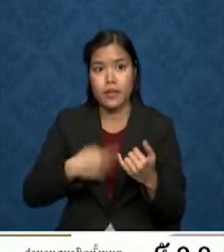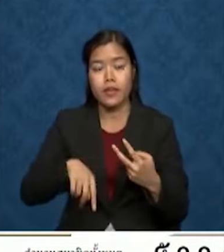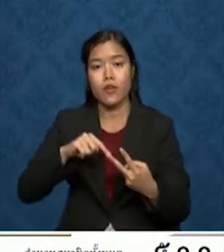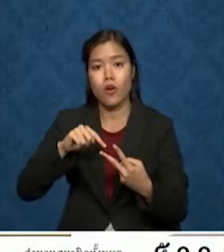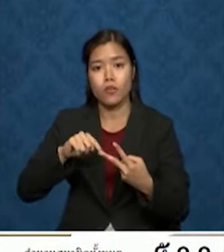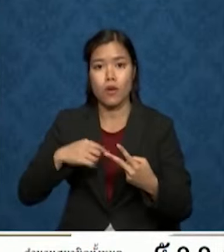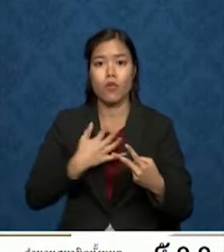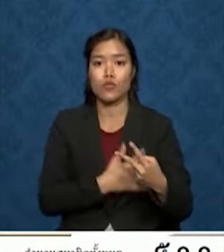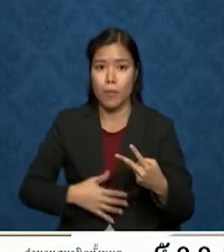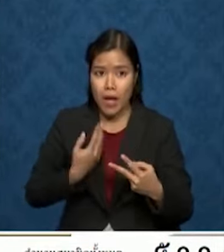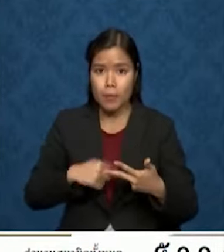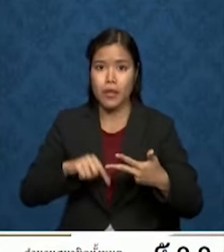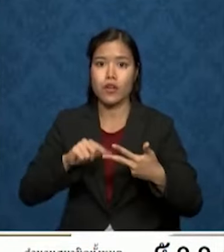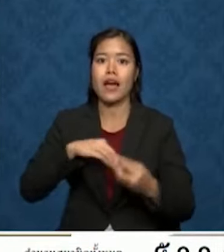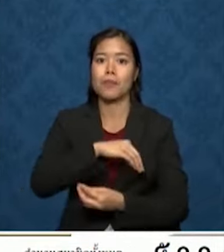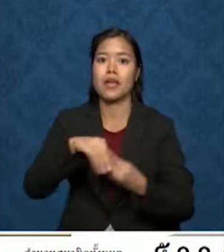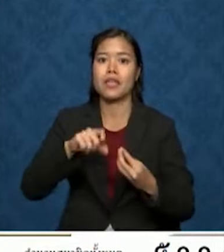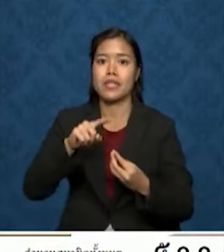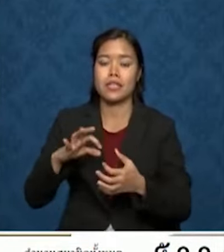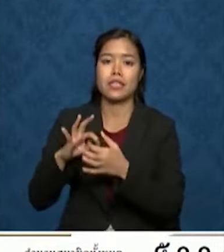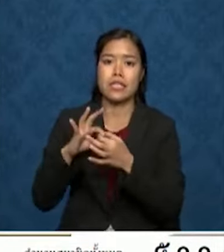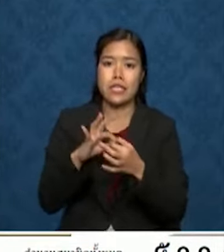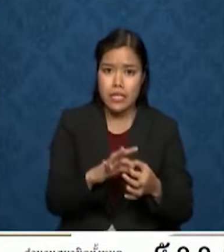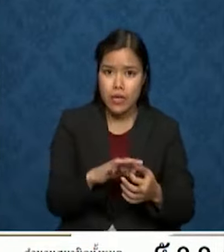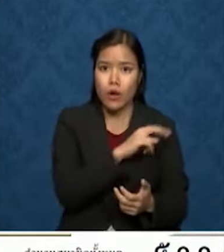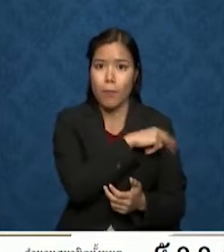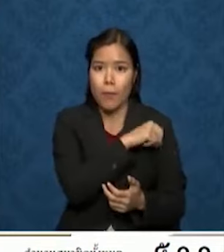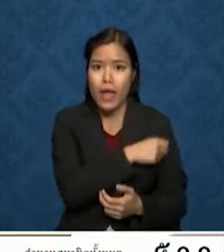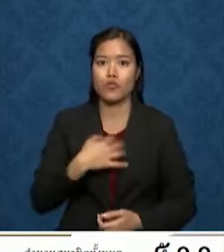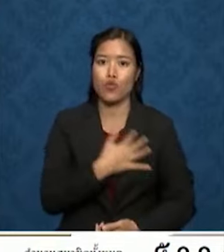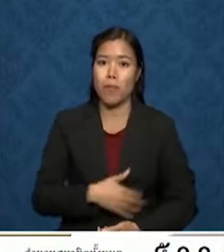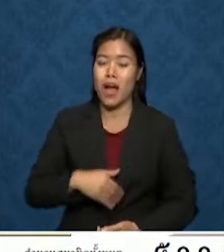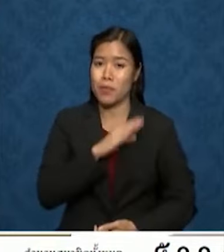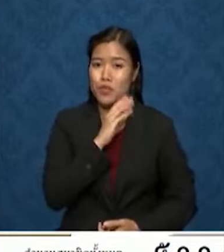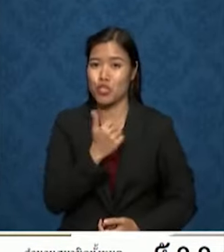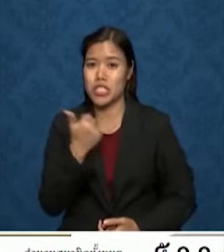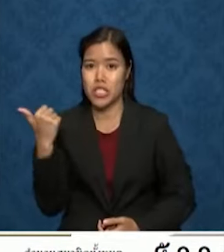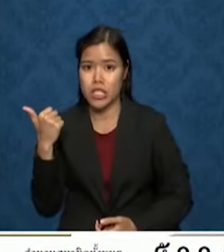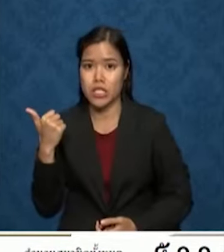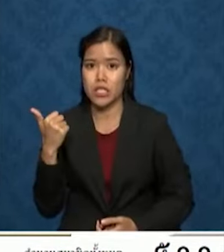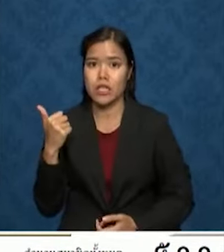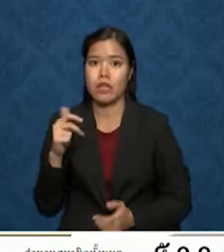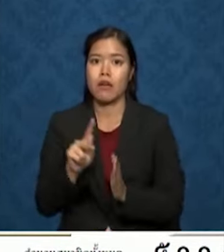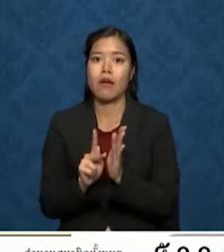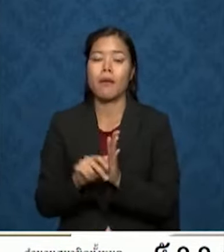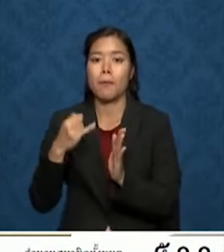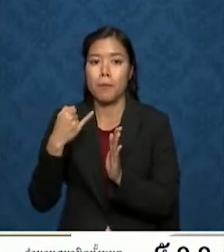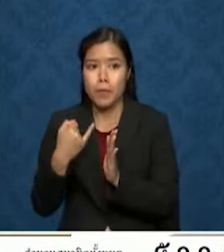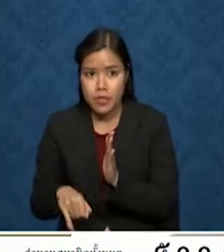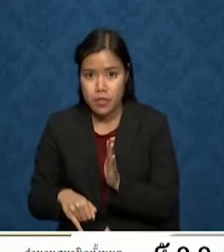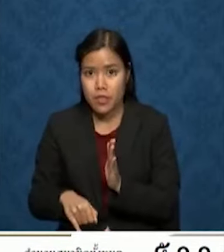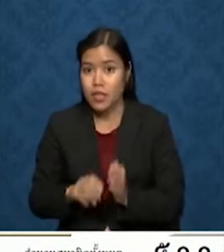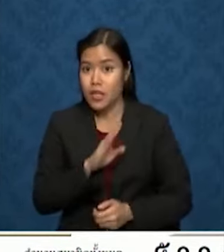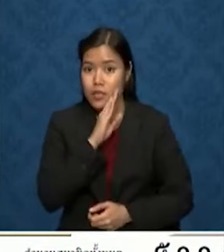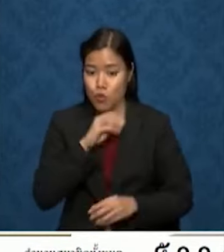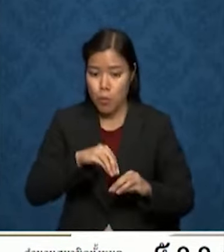แบและสขภาพถ้า นอกเหือากนี้ถือเป็การใช้ผปเภททหมดจะตองมกอนหมายม crucifixการปรูกการผลิต้